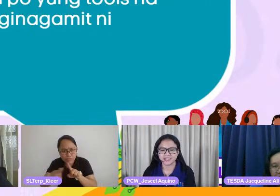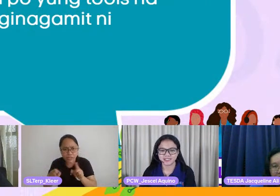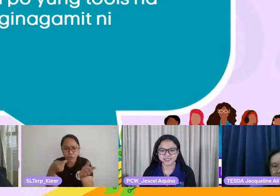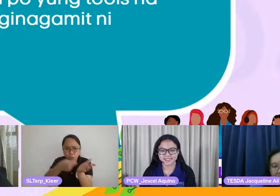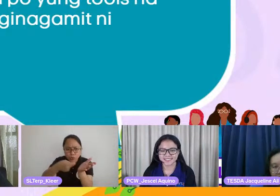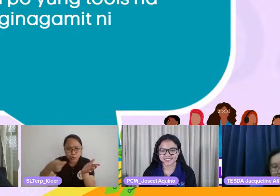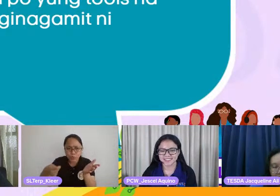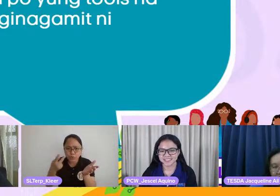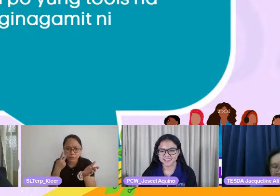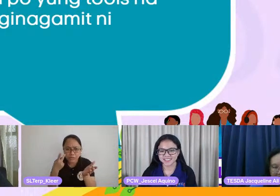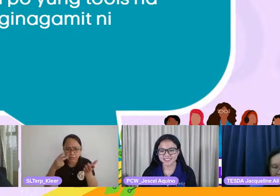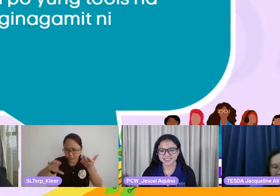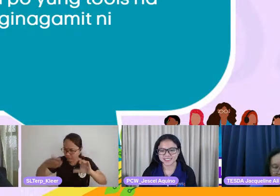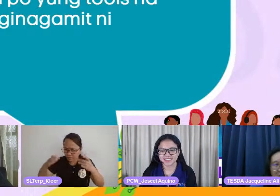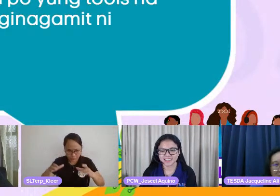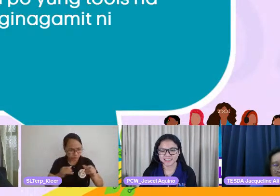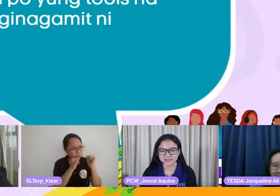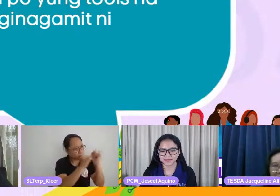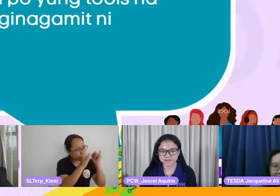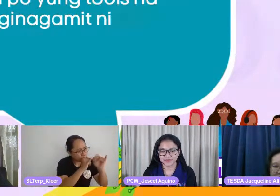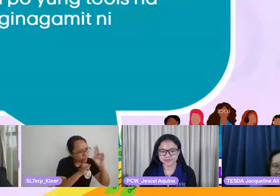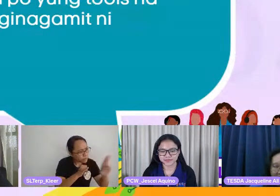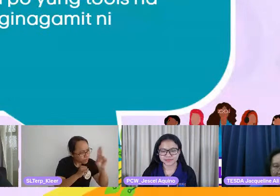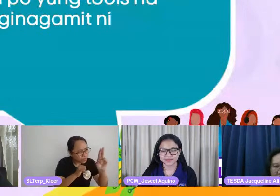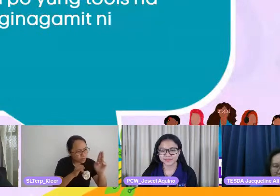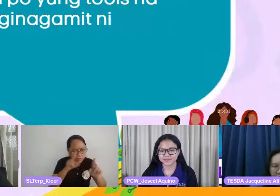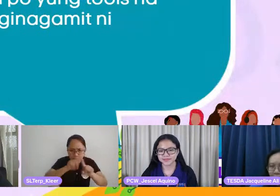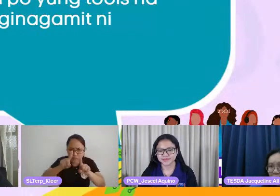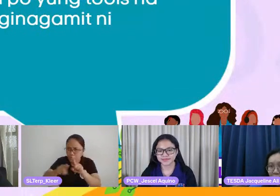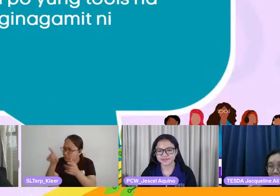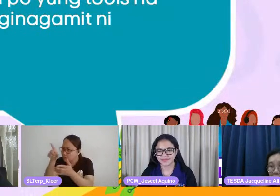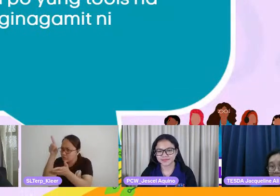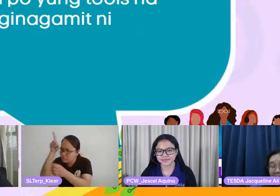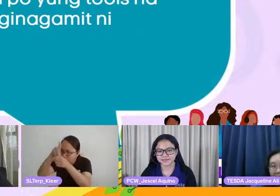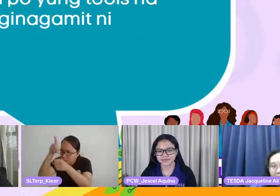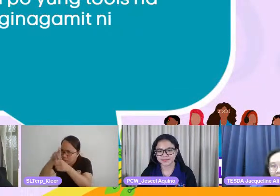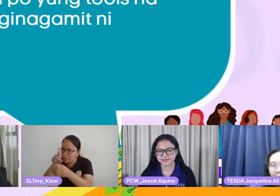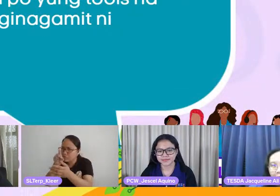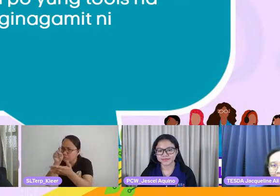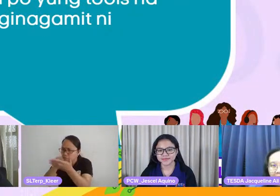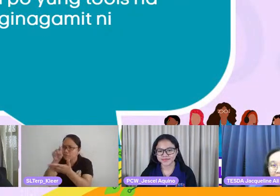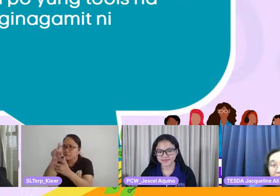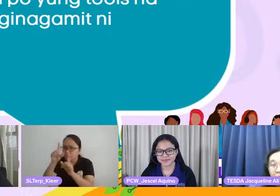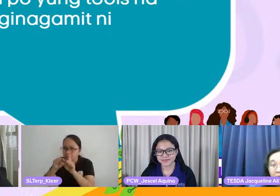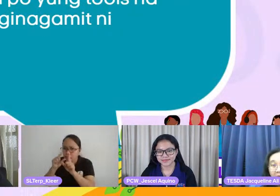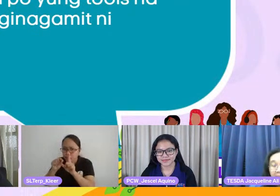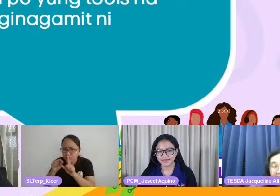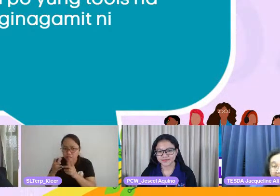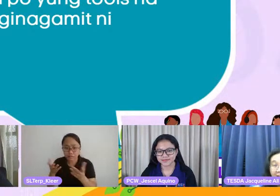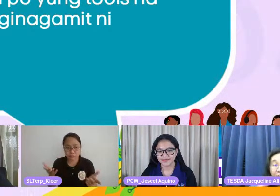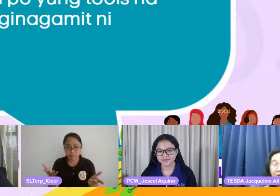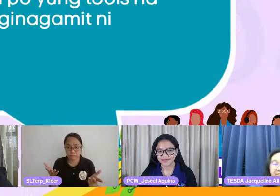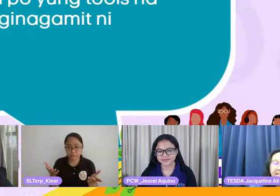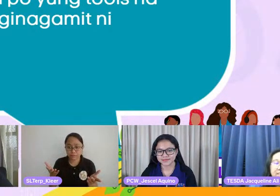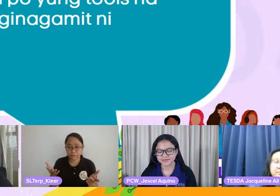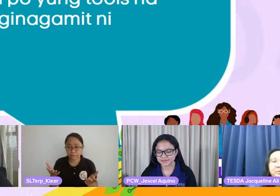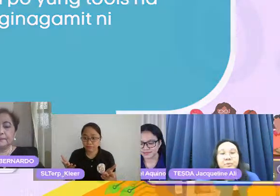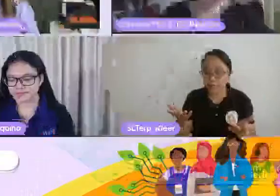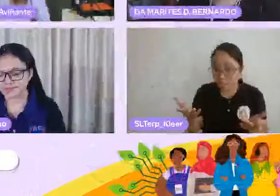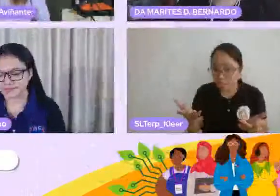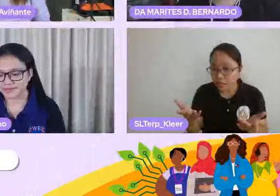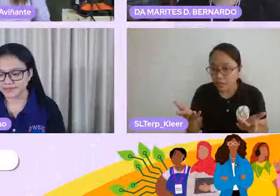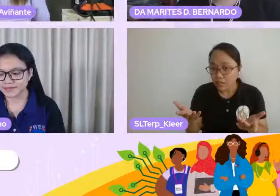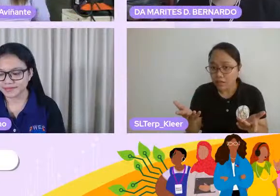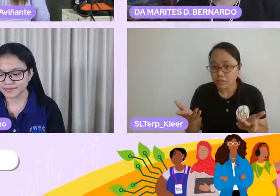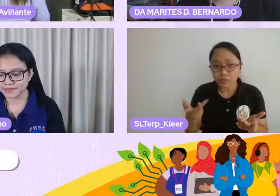Sheila. Opo, so para po sa katanungan na to, hindi ko po kasi alam kung ano yung exact context po,